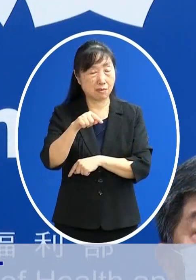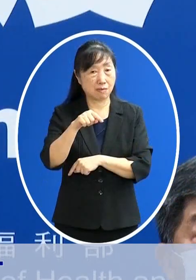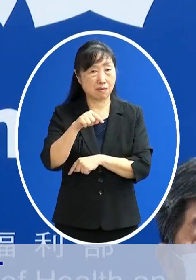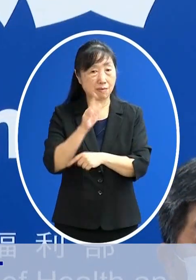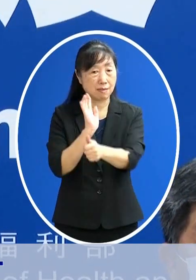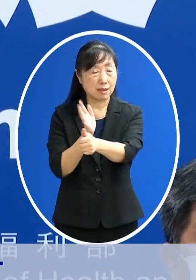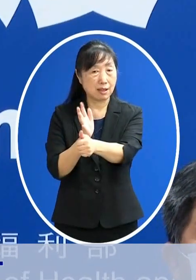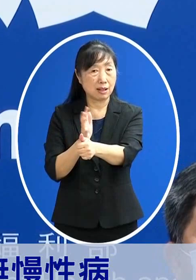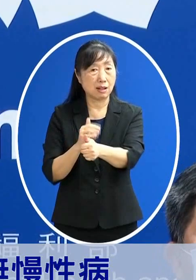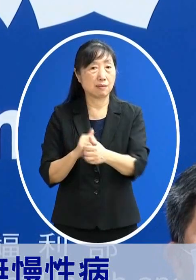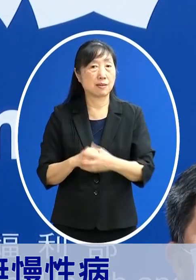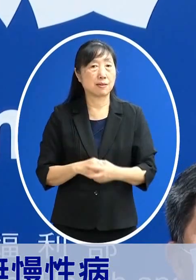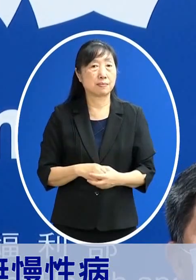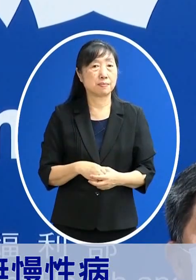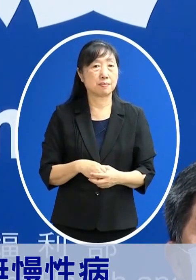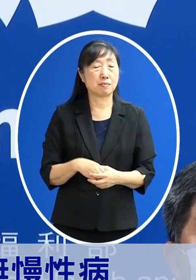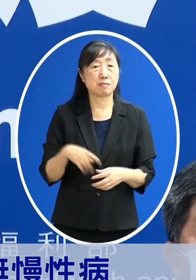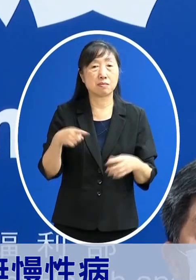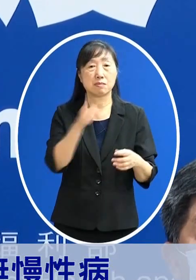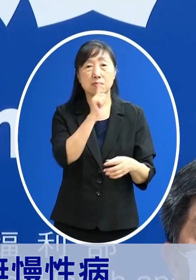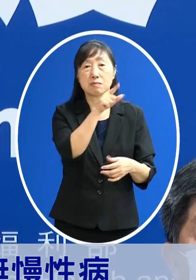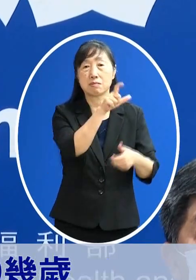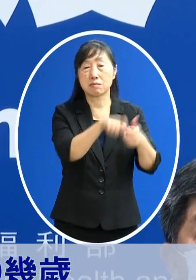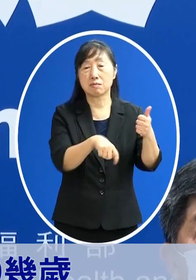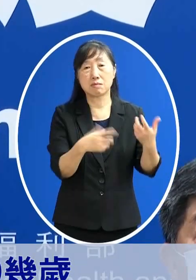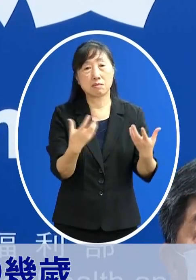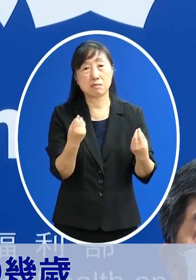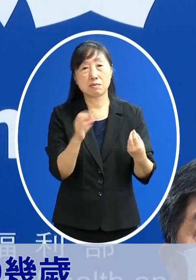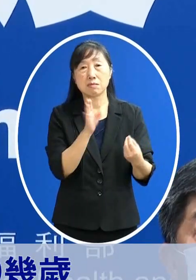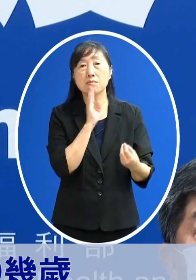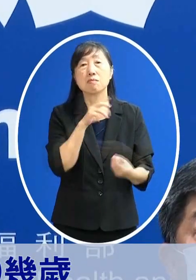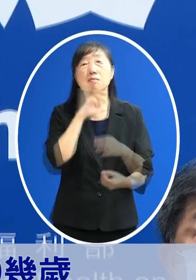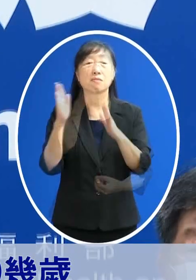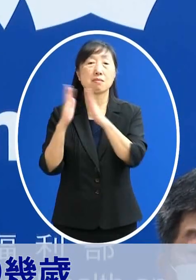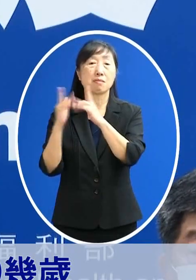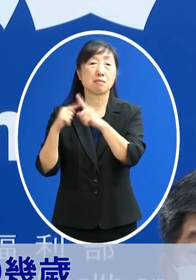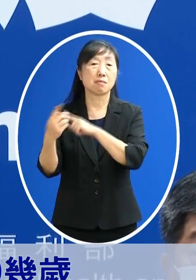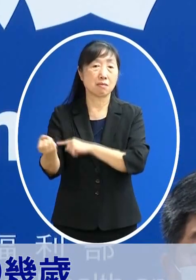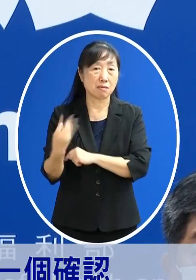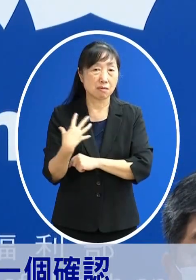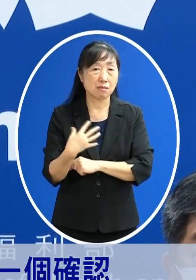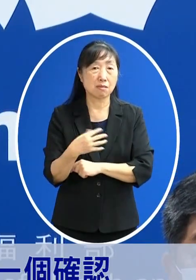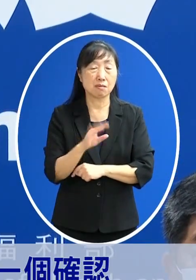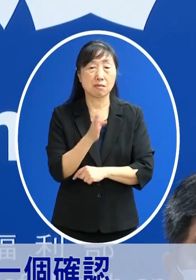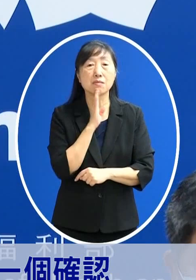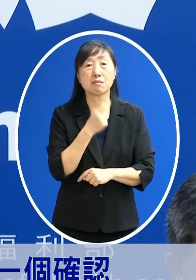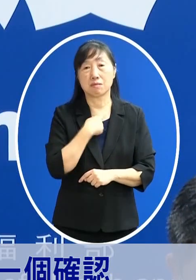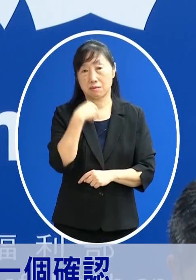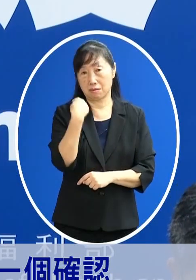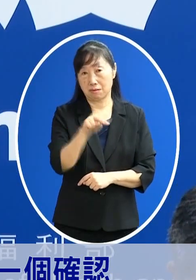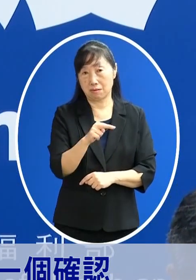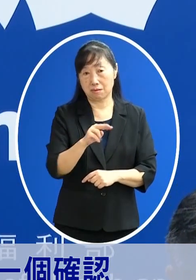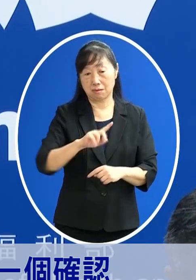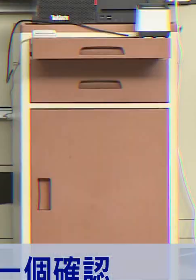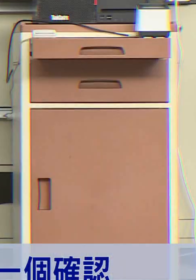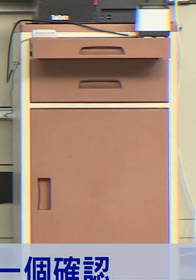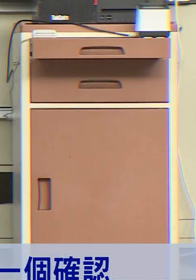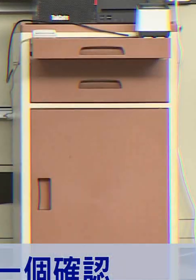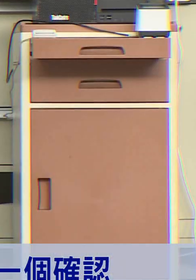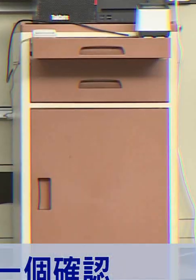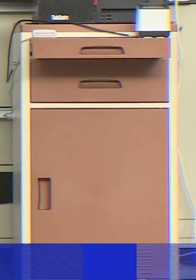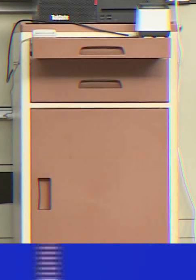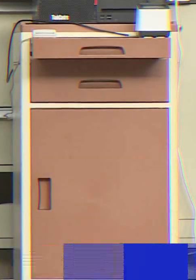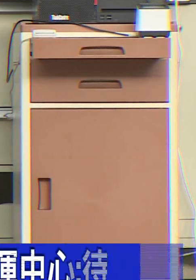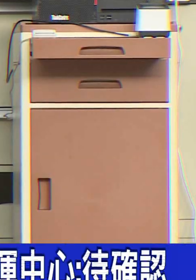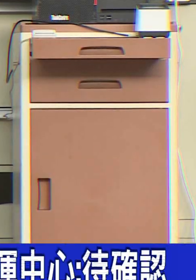亡。他的儿子说，这个个案无慢性病，但是他的年纪是有80几岁，那可能还需要再做后续的一个确认。 疫